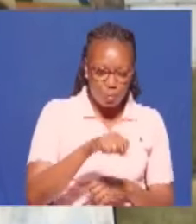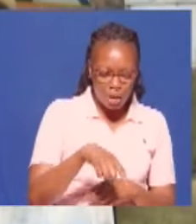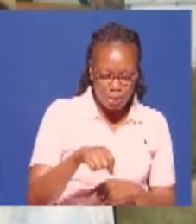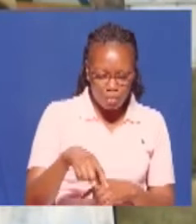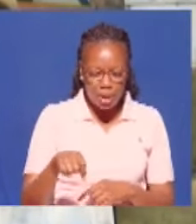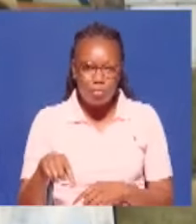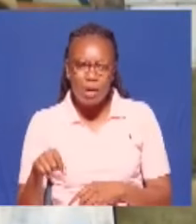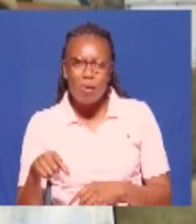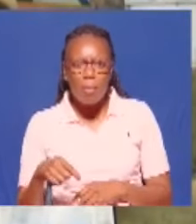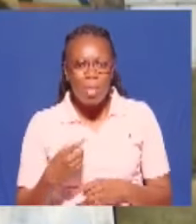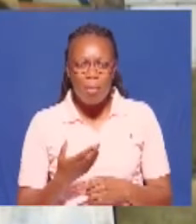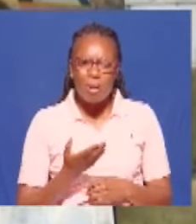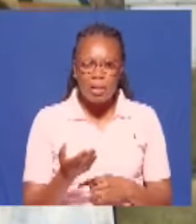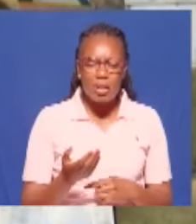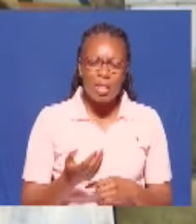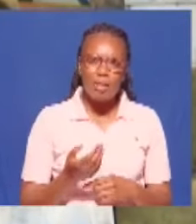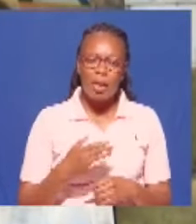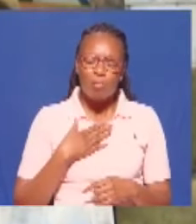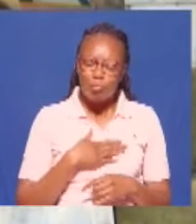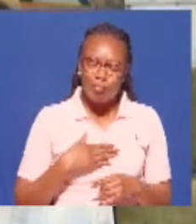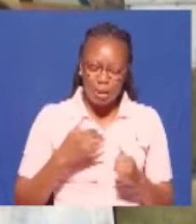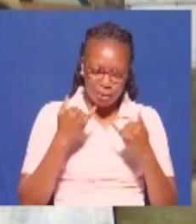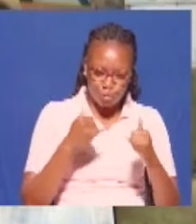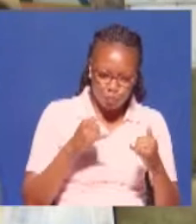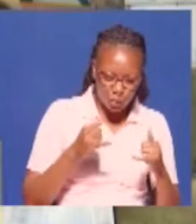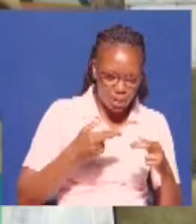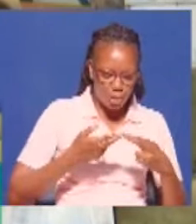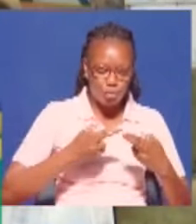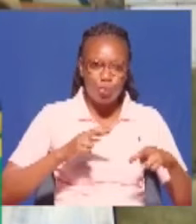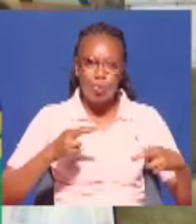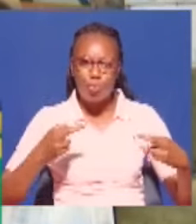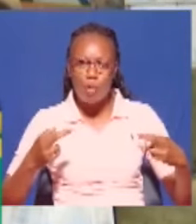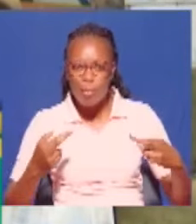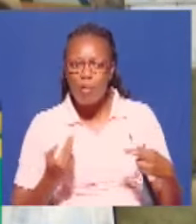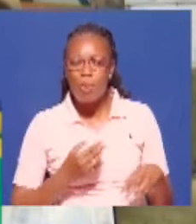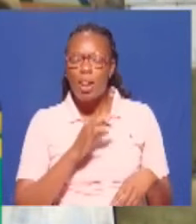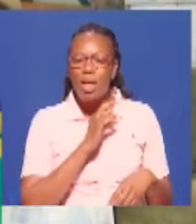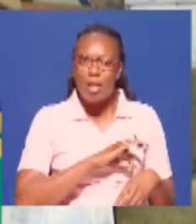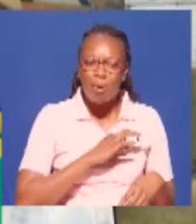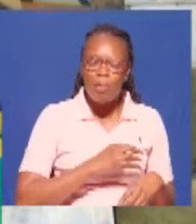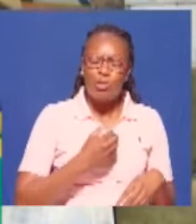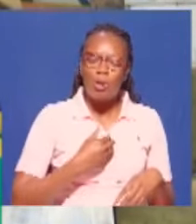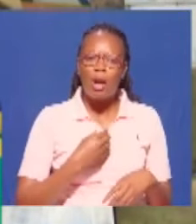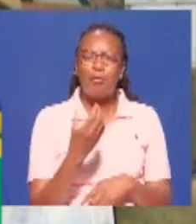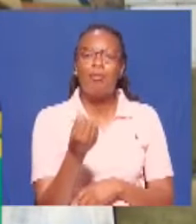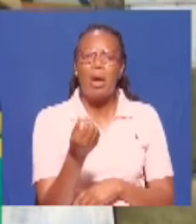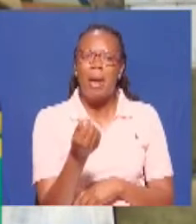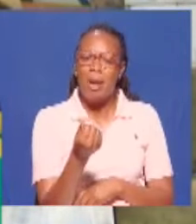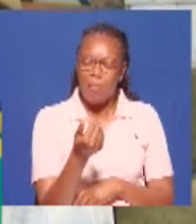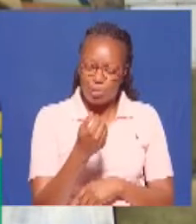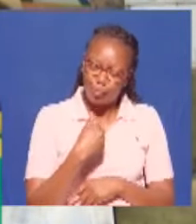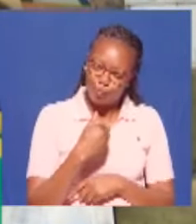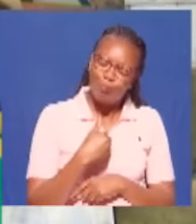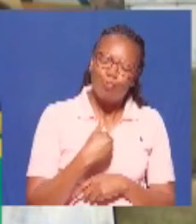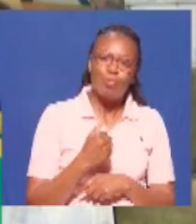kilimo biashara, unabudi kujitosa kwenye utengezaji wa sausages za uyoga na kujipatia hela kwa kufikia soko hili